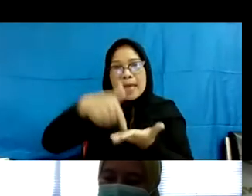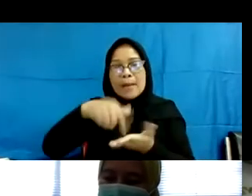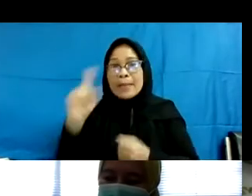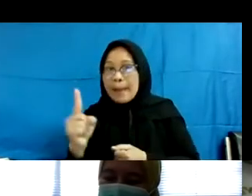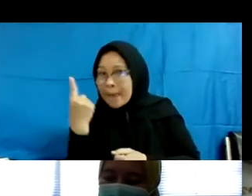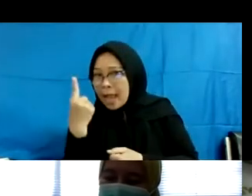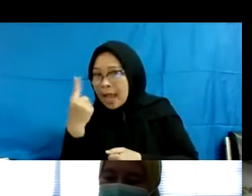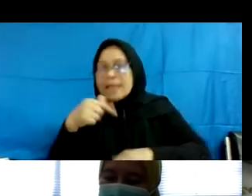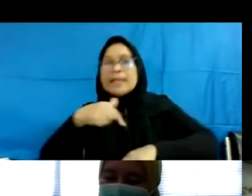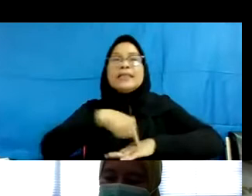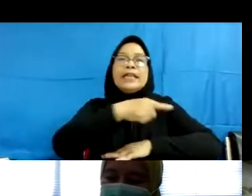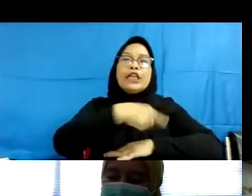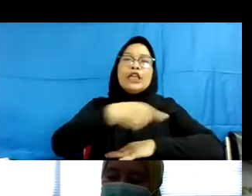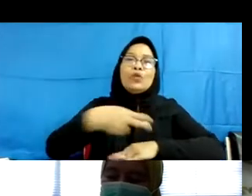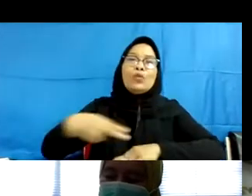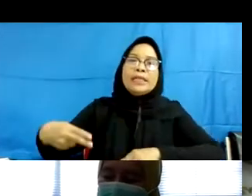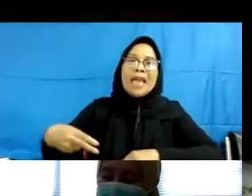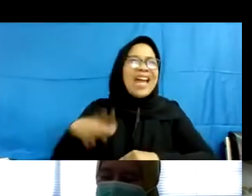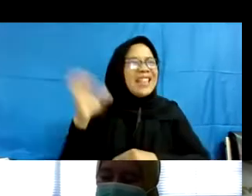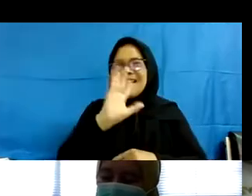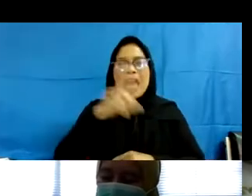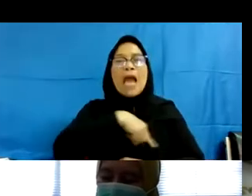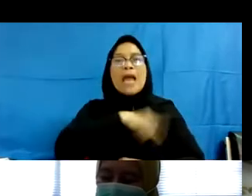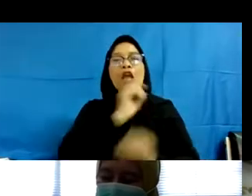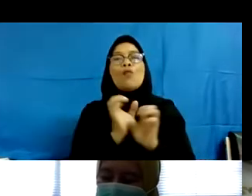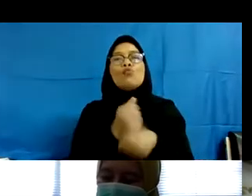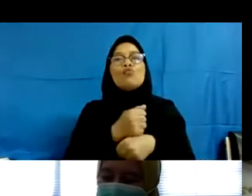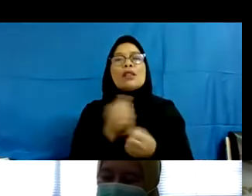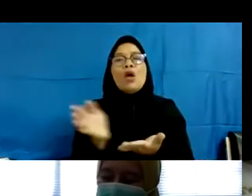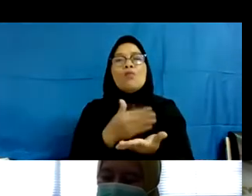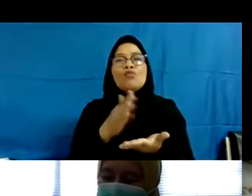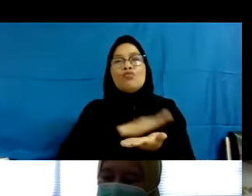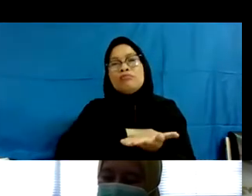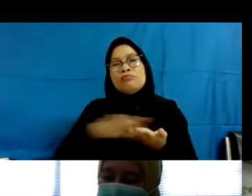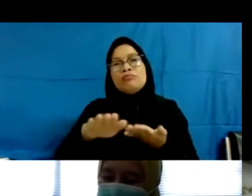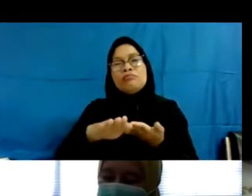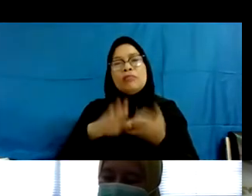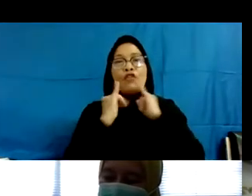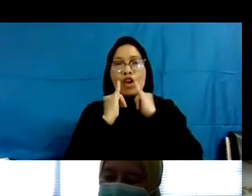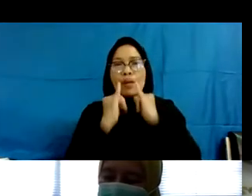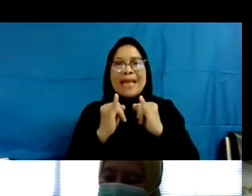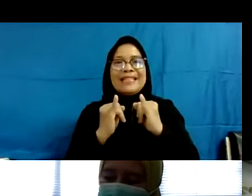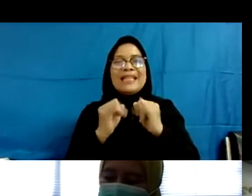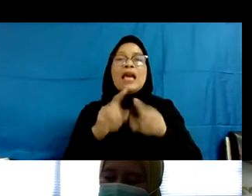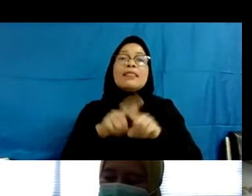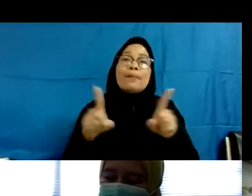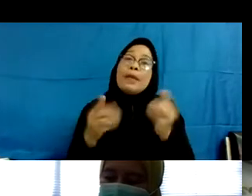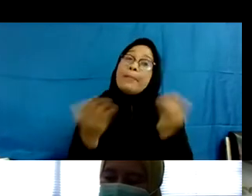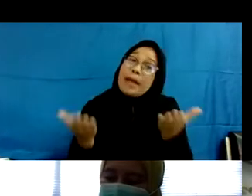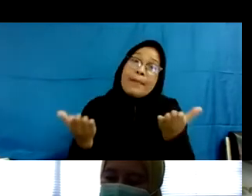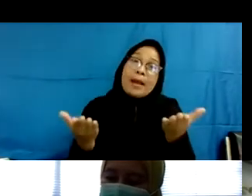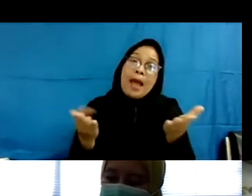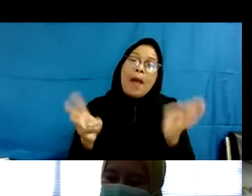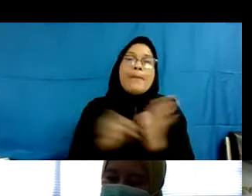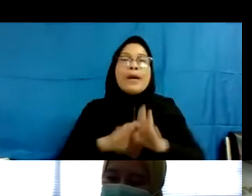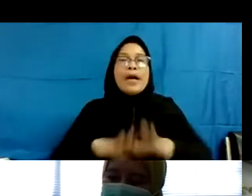tugasnya tidak hanya mencetak bahan bacaan atau bahan informasi, tapi juga bagaimana menghasilkan